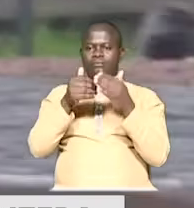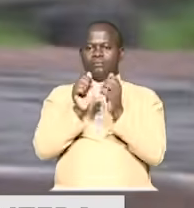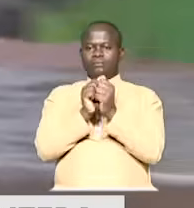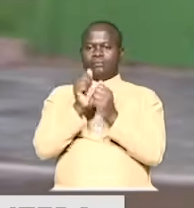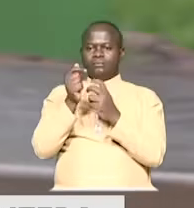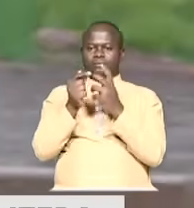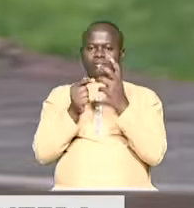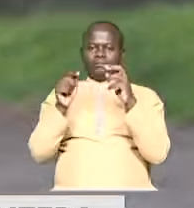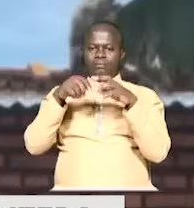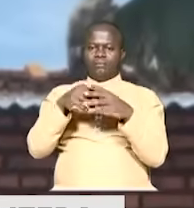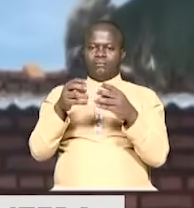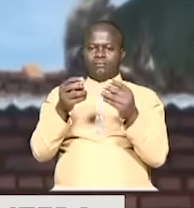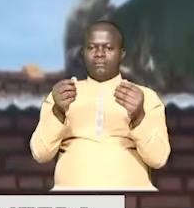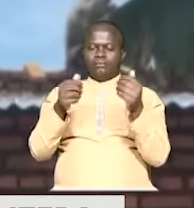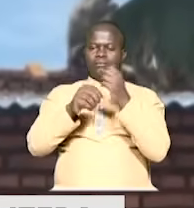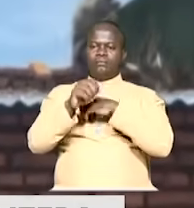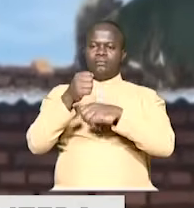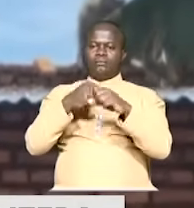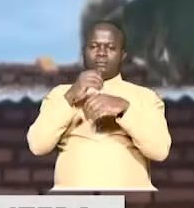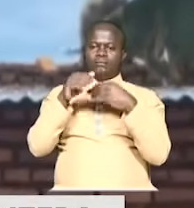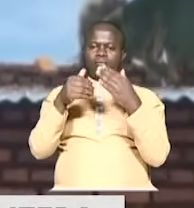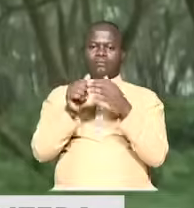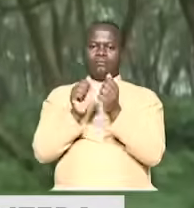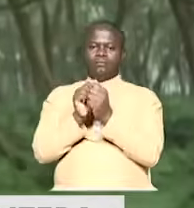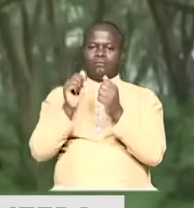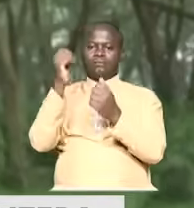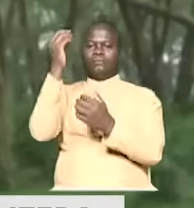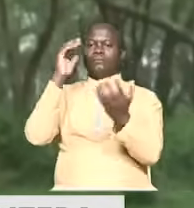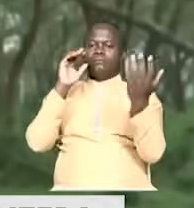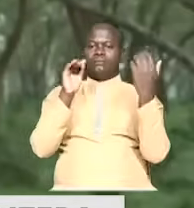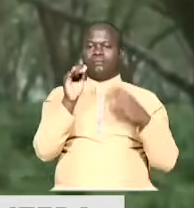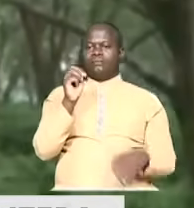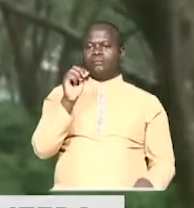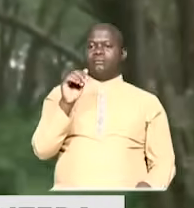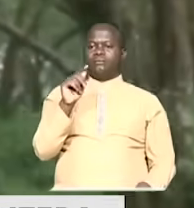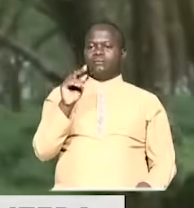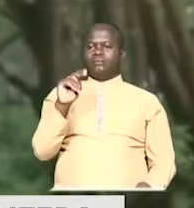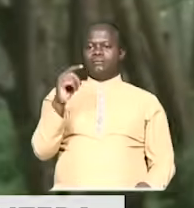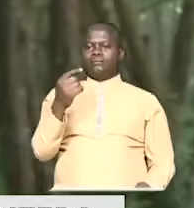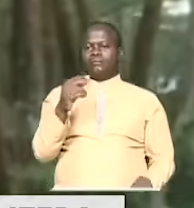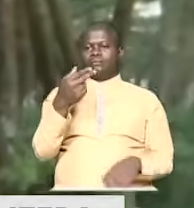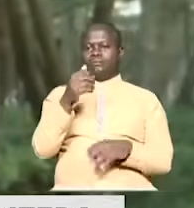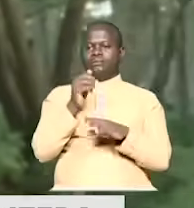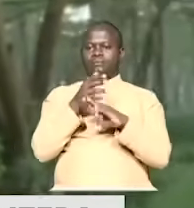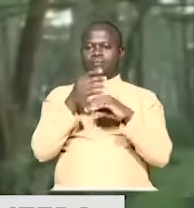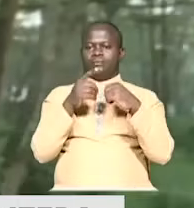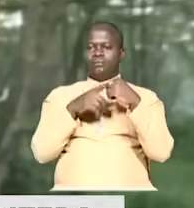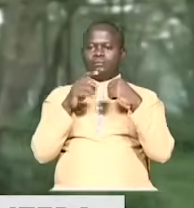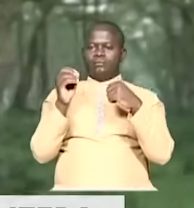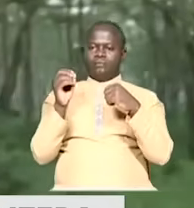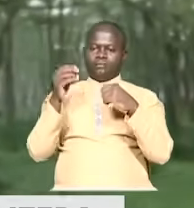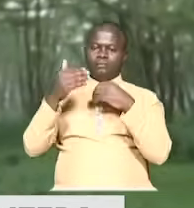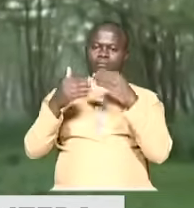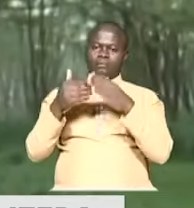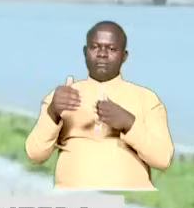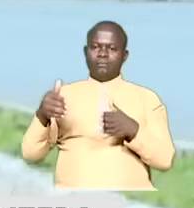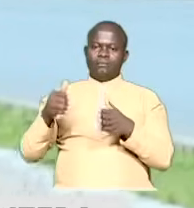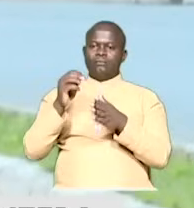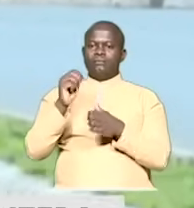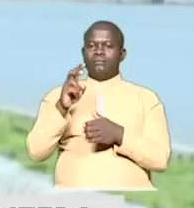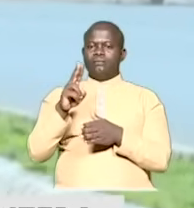bitera biza kwangiza ibikorwa by'abaturage biba mu ishyamba ry'imikinga riri kuri hegitari zisaga 600 rikikije umugezi